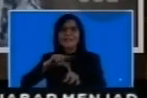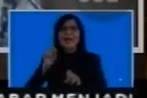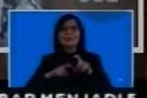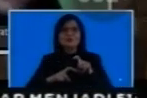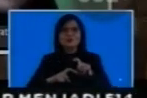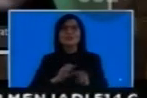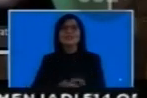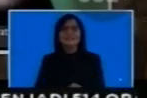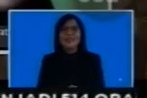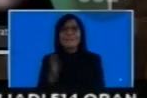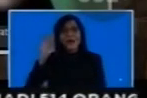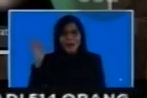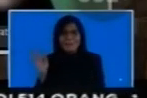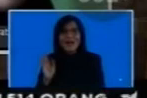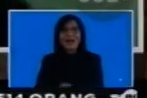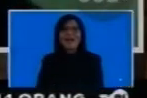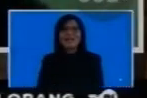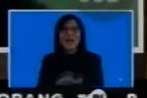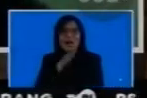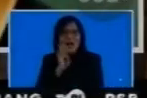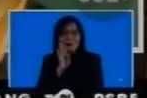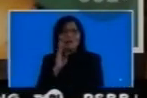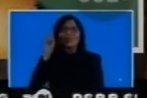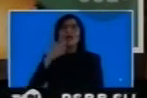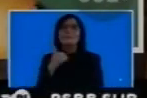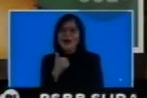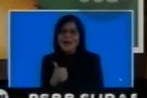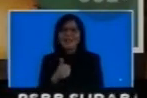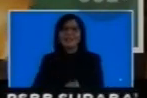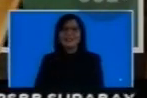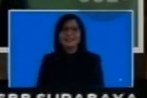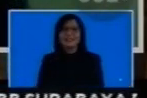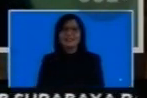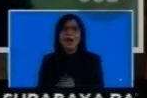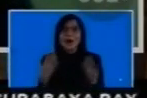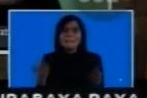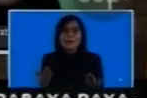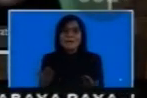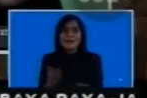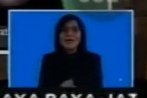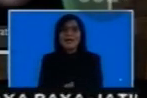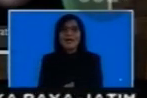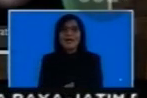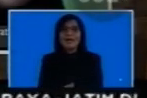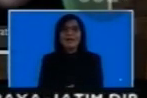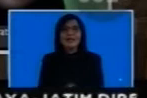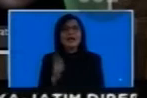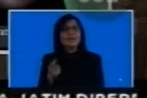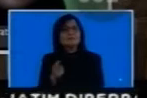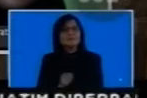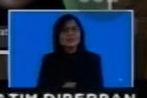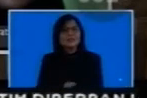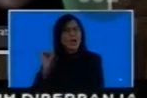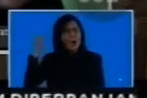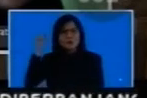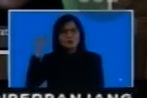Alfiatus? Alhamdulillah, baik. Baik ya. Bagaimana? Saya ingin mengetahui, katanya Alfiatus